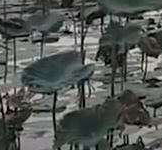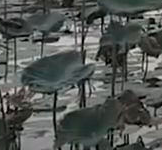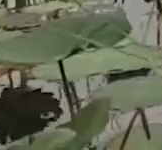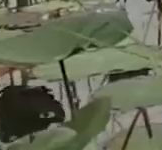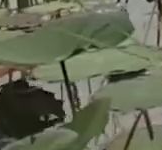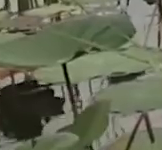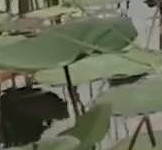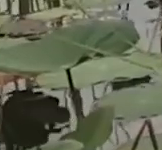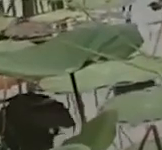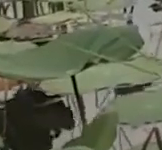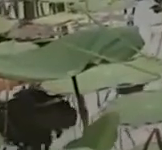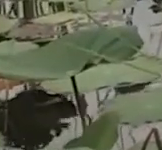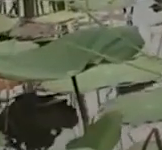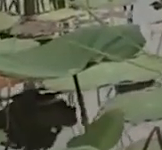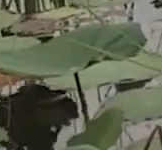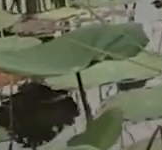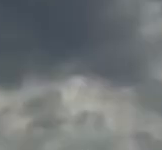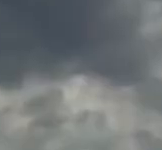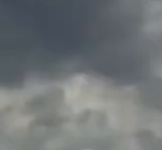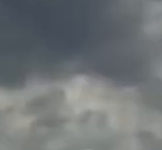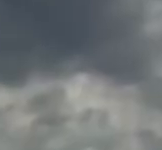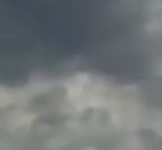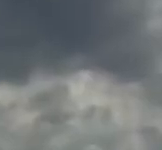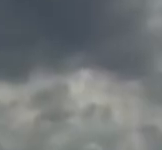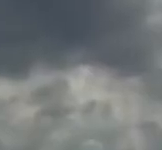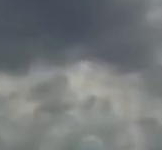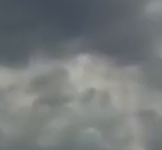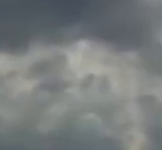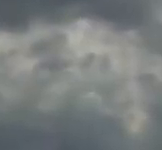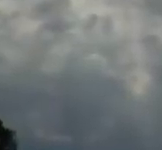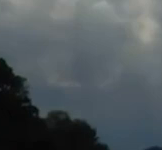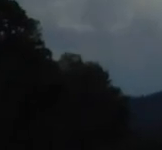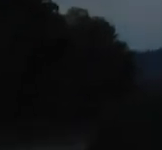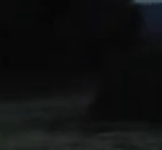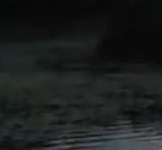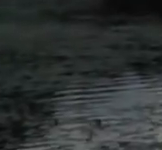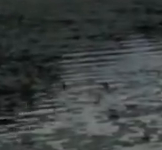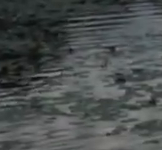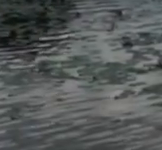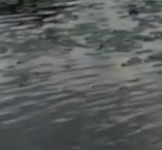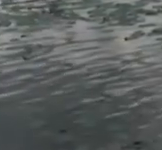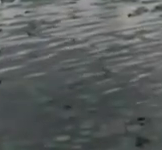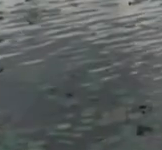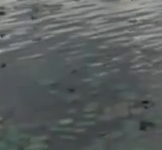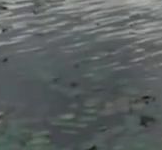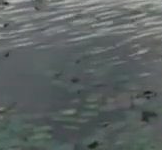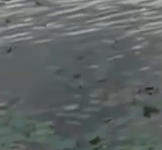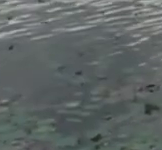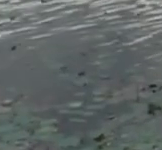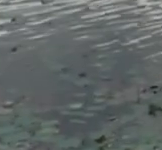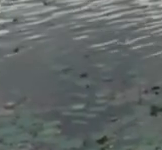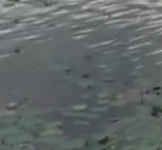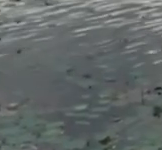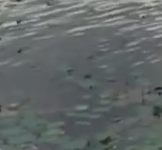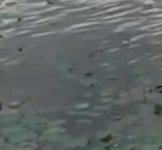idiot kerajaan negeri dan kerajaan persekutuan juga tahu bahwa setiap 10 tahun UNESCO akan buat review berkenaan dengan Stikes